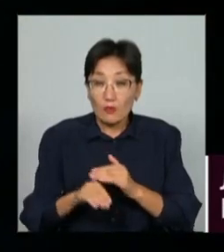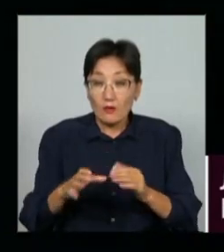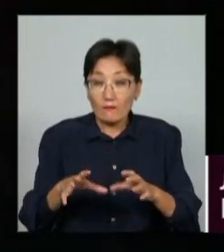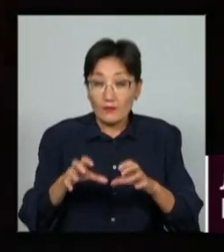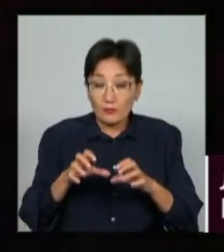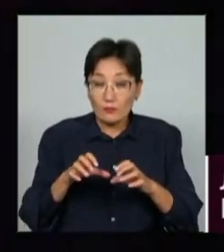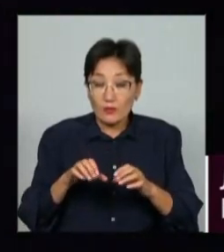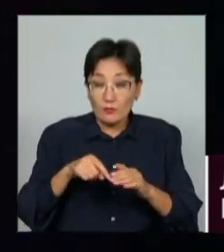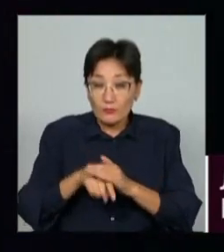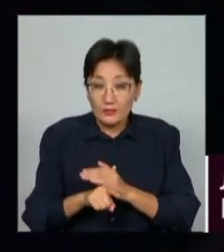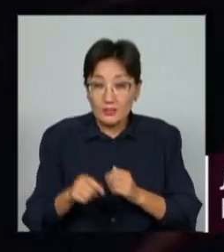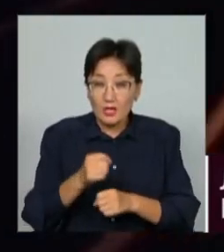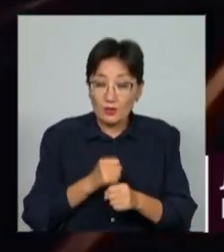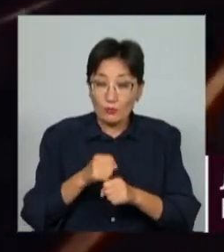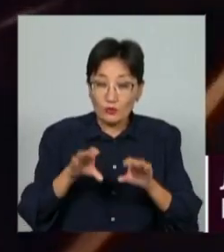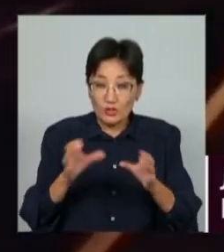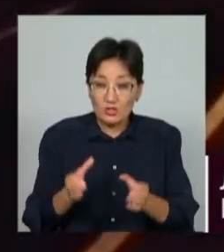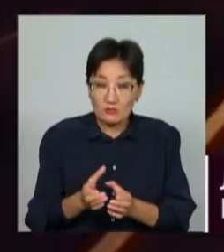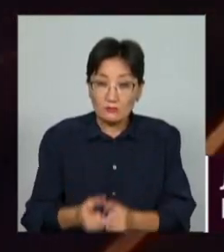вакуумного пиролиза отработанных шин.